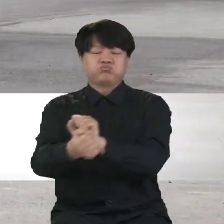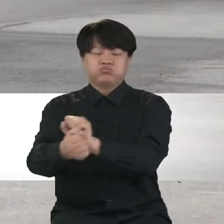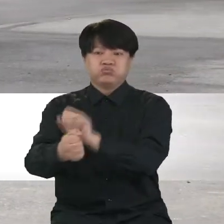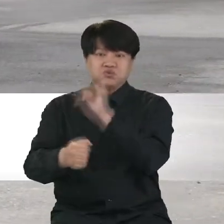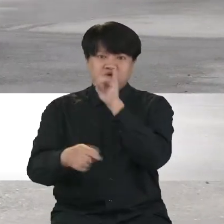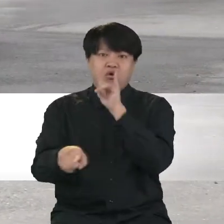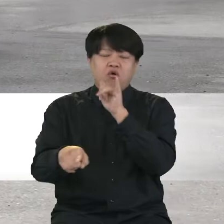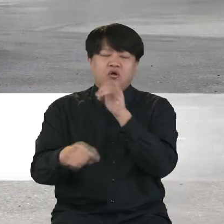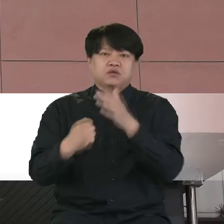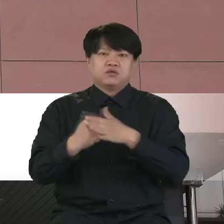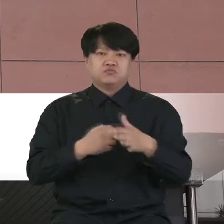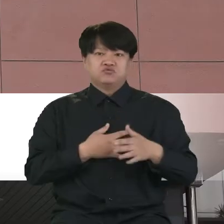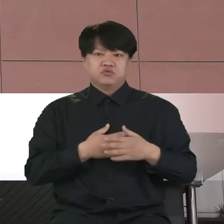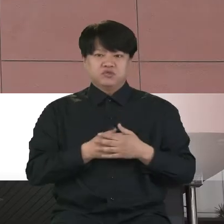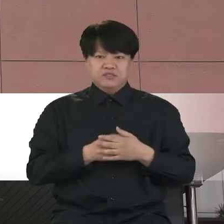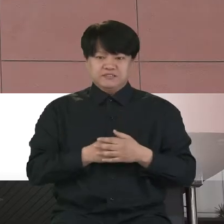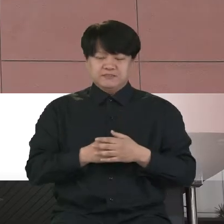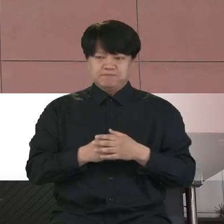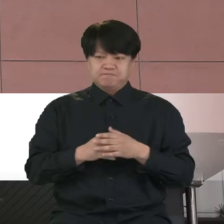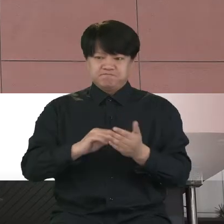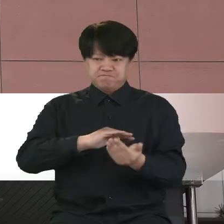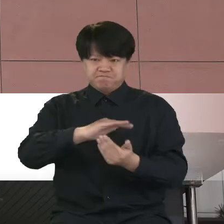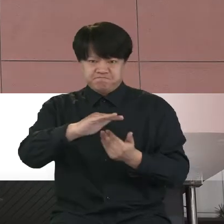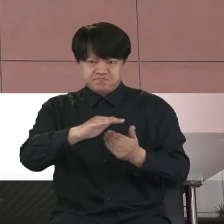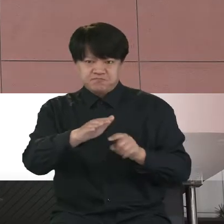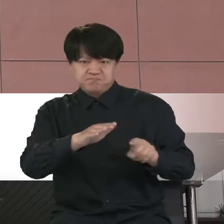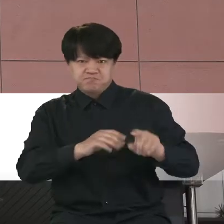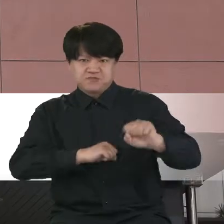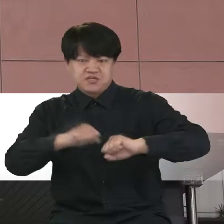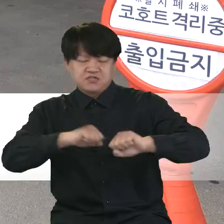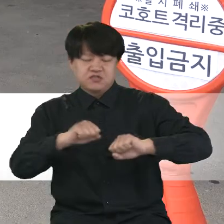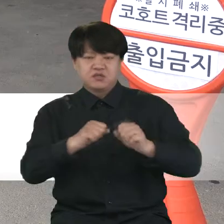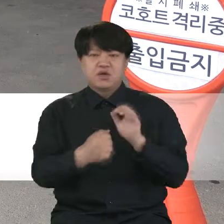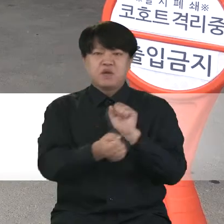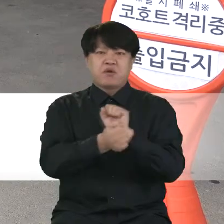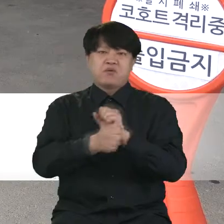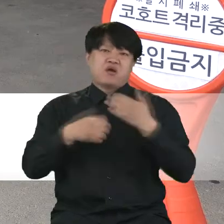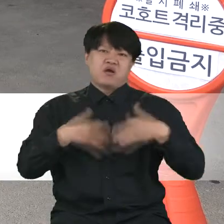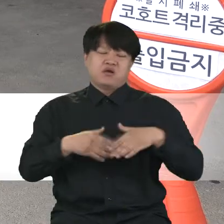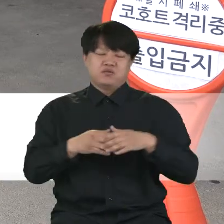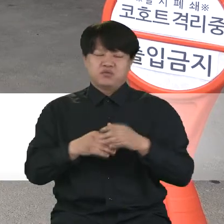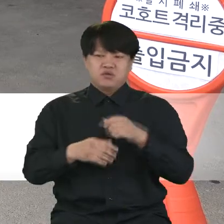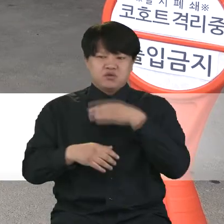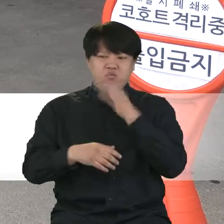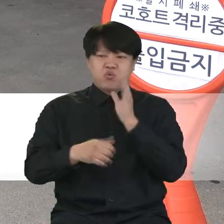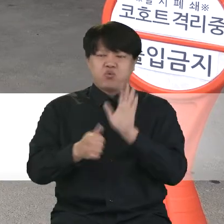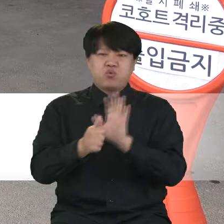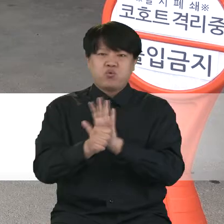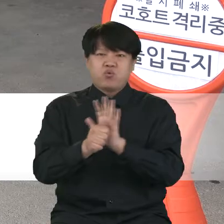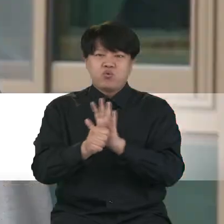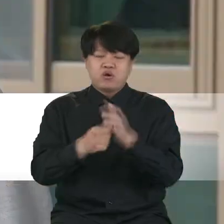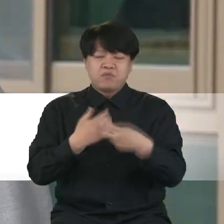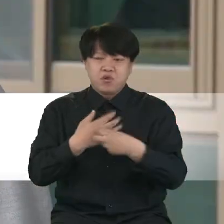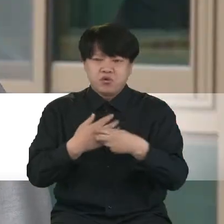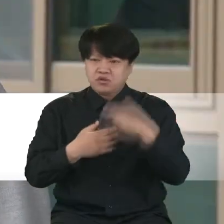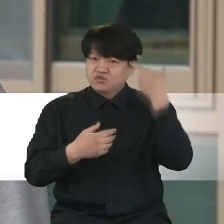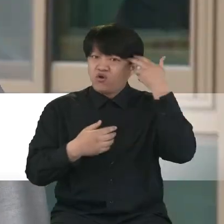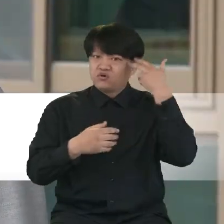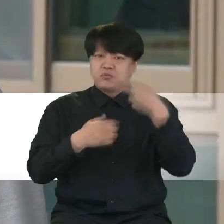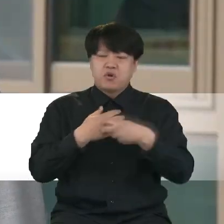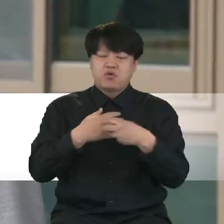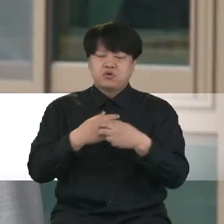발생하고 있는 만큼 이에 따른 선제적 대응 조치로 감염병의 취약한 요양 병원과 정신과 병원에 대해